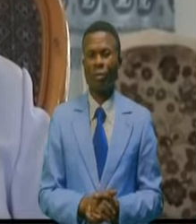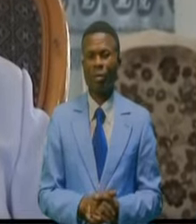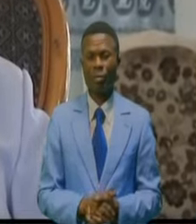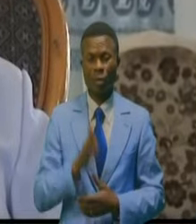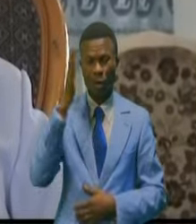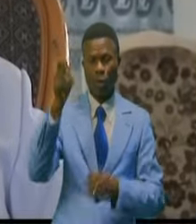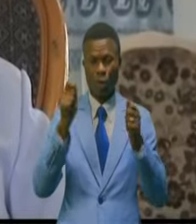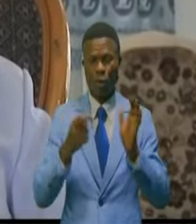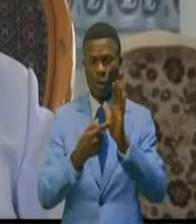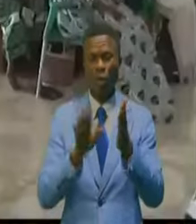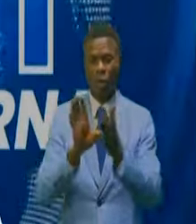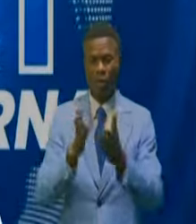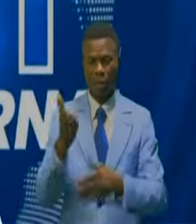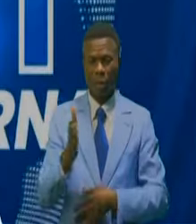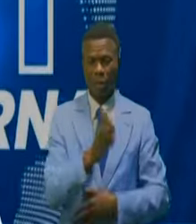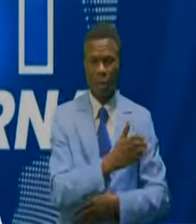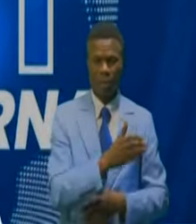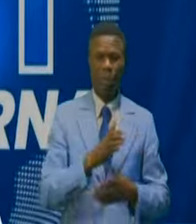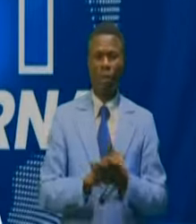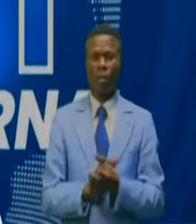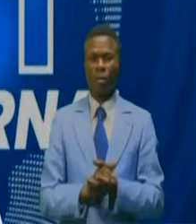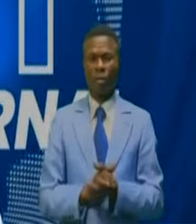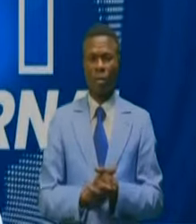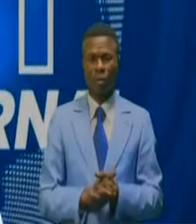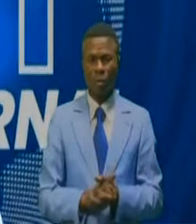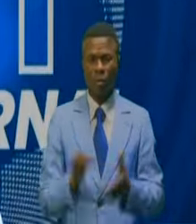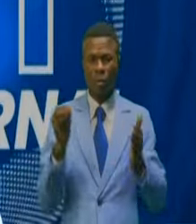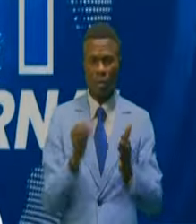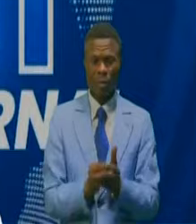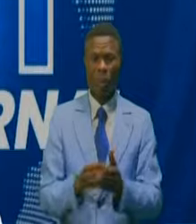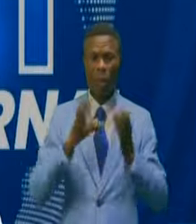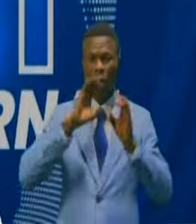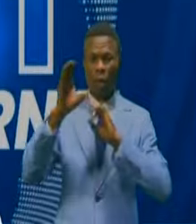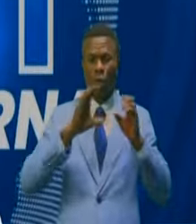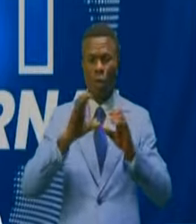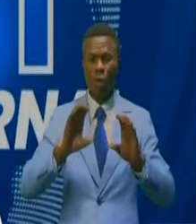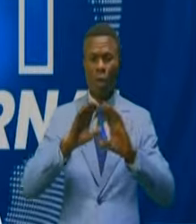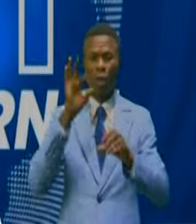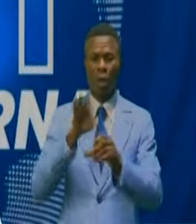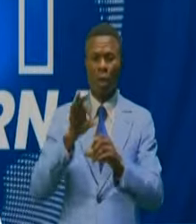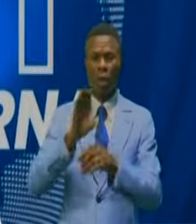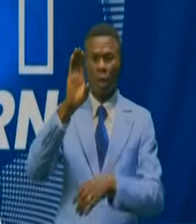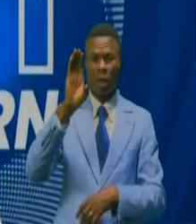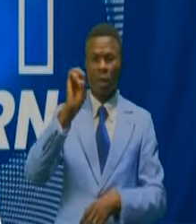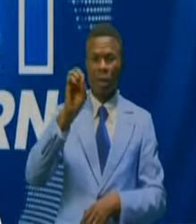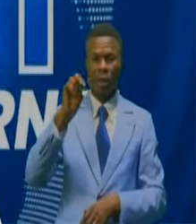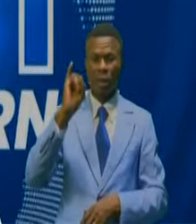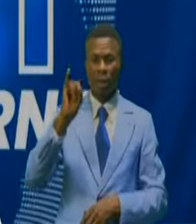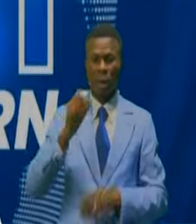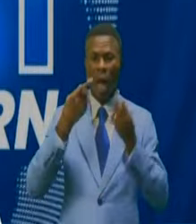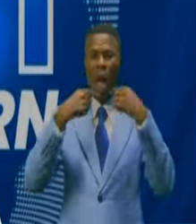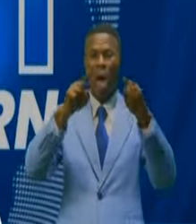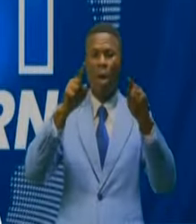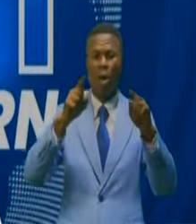nos prochaines éditions. Et il y a également cette annonce de la Commission électorale nationale indépendante qui a rendu